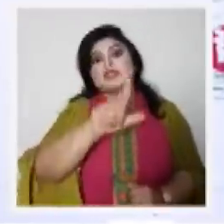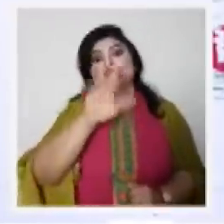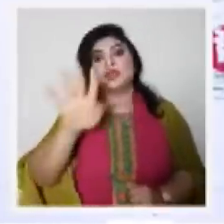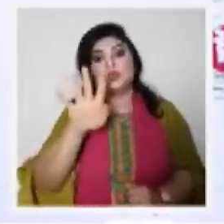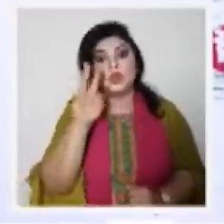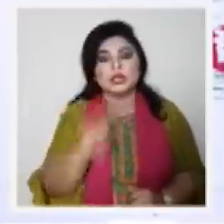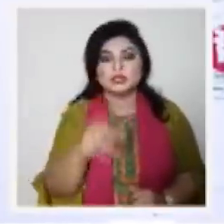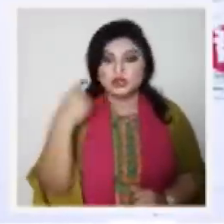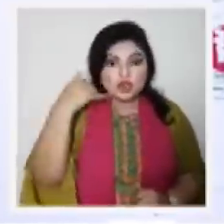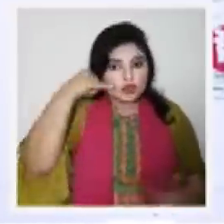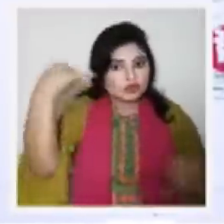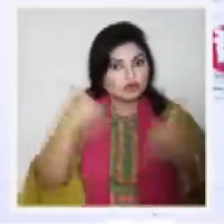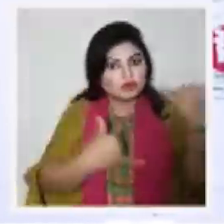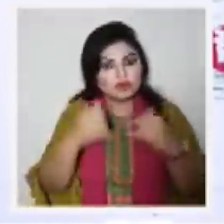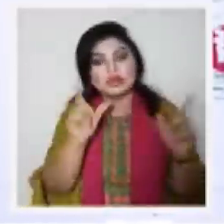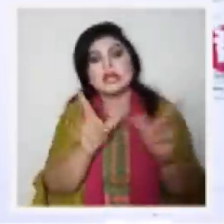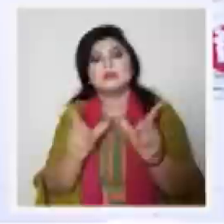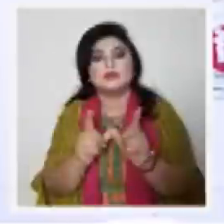হয়েছে